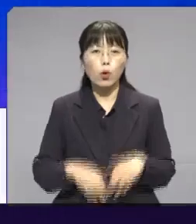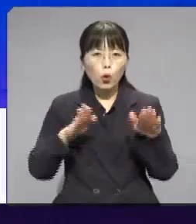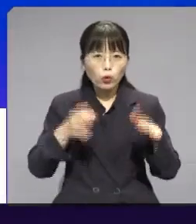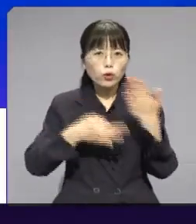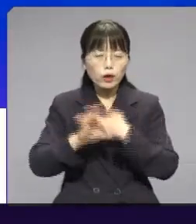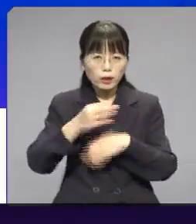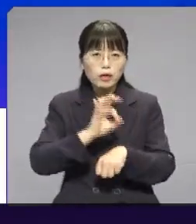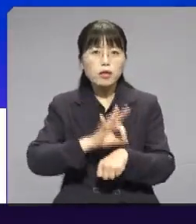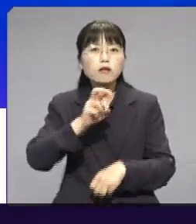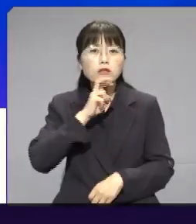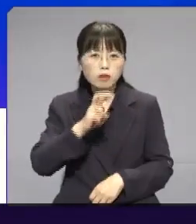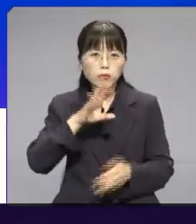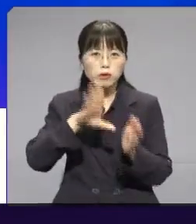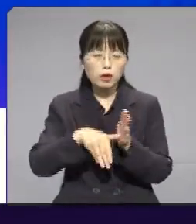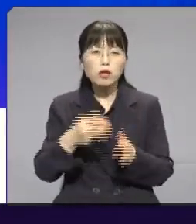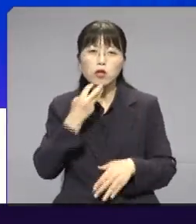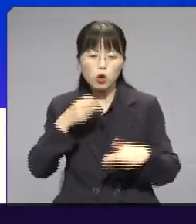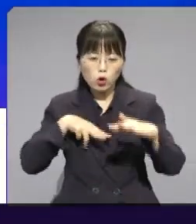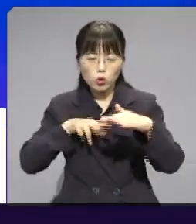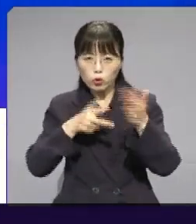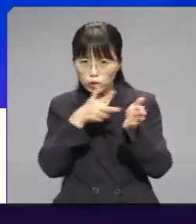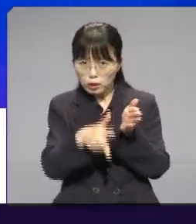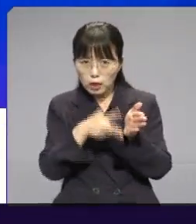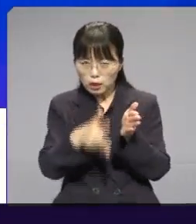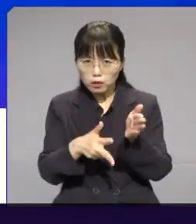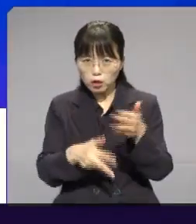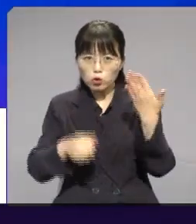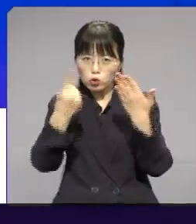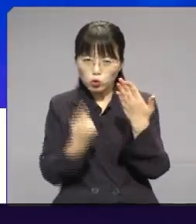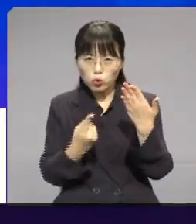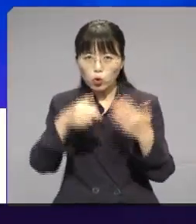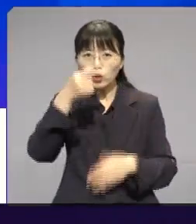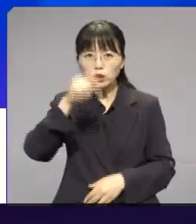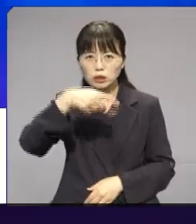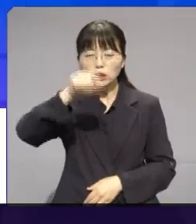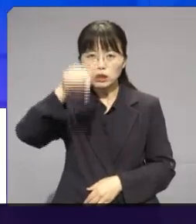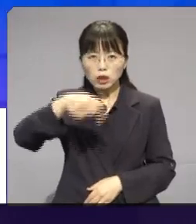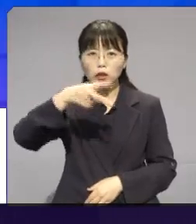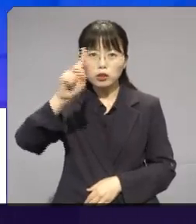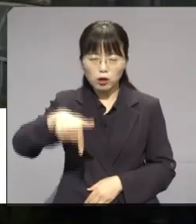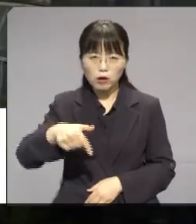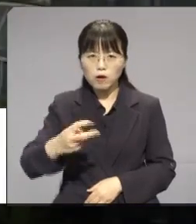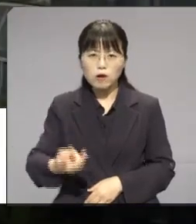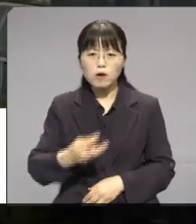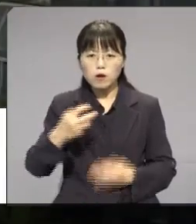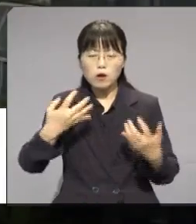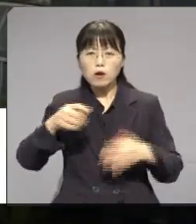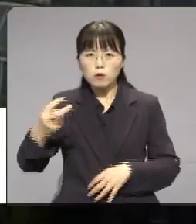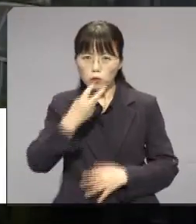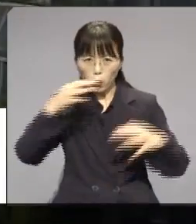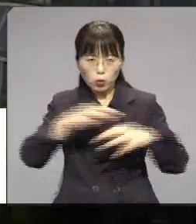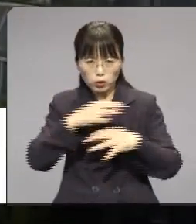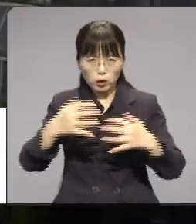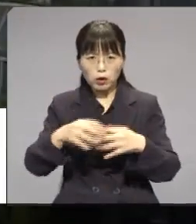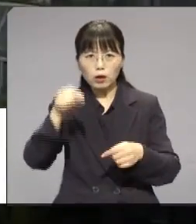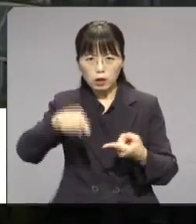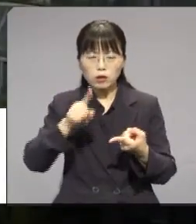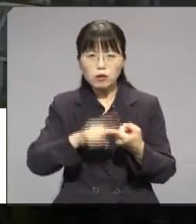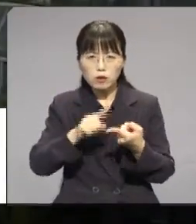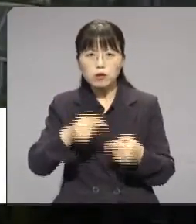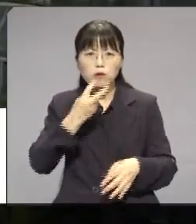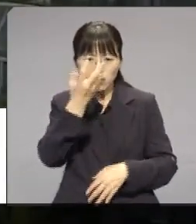오늘 오전 10시 20분쯤 서울 지하철 9호선 흑성역 공조기계실에서 연기가 발생해 30여 분간